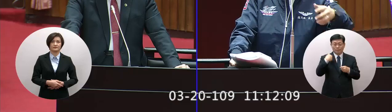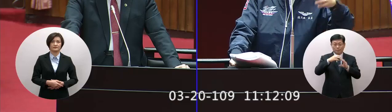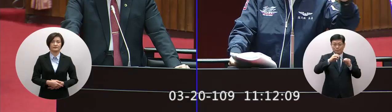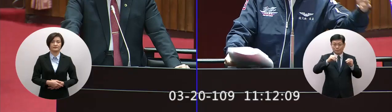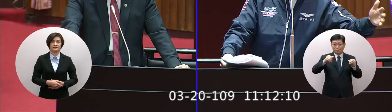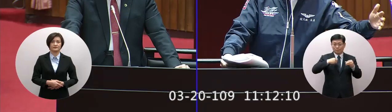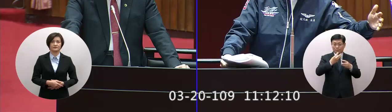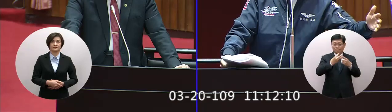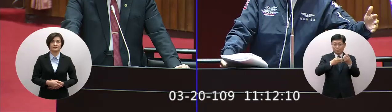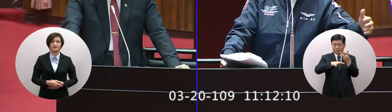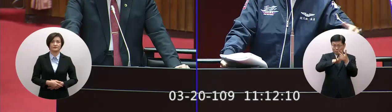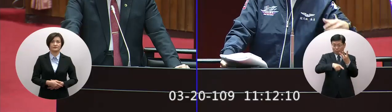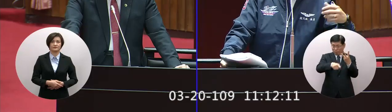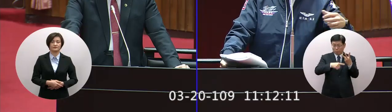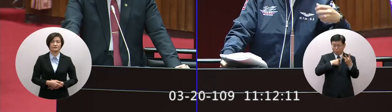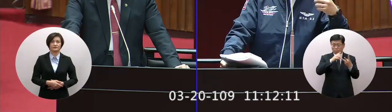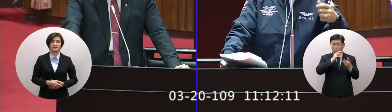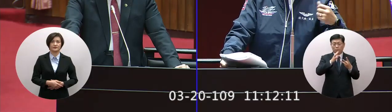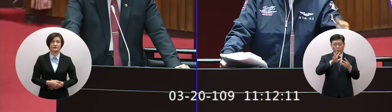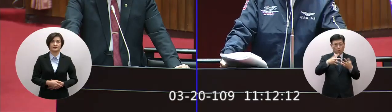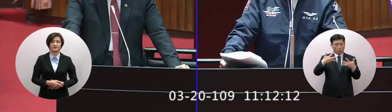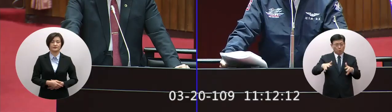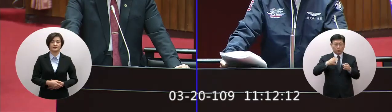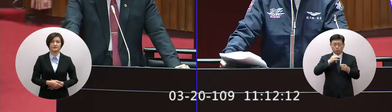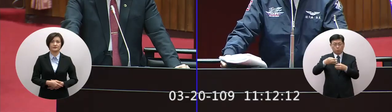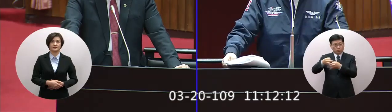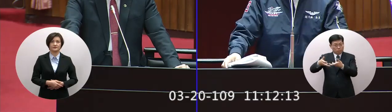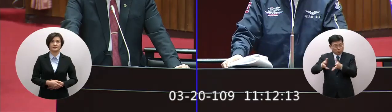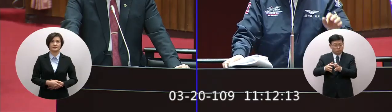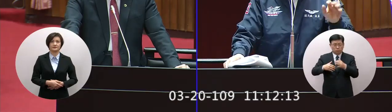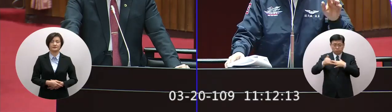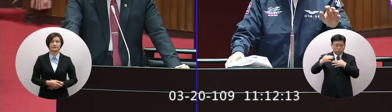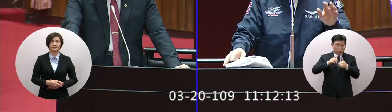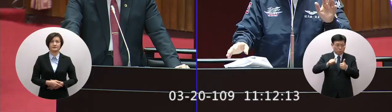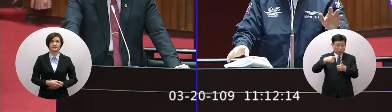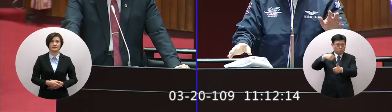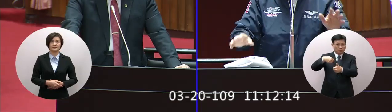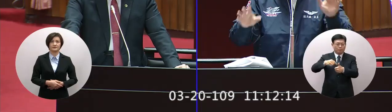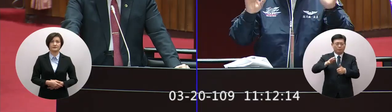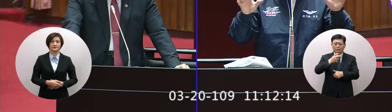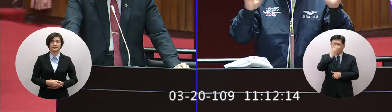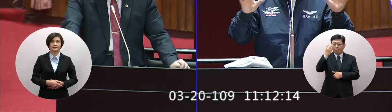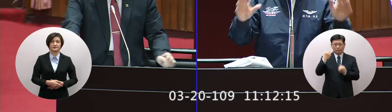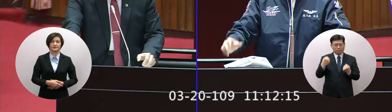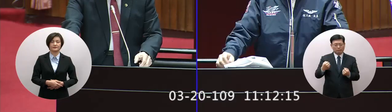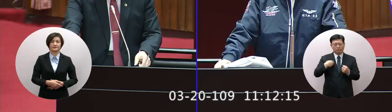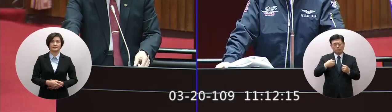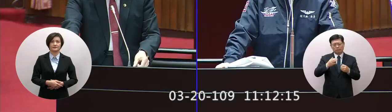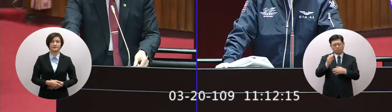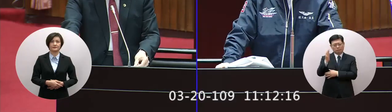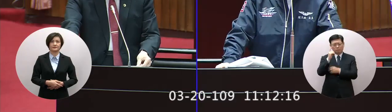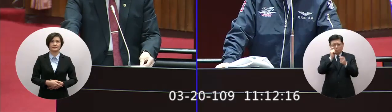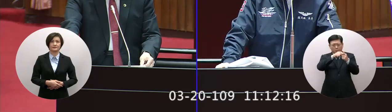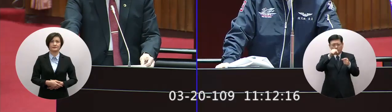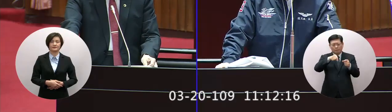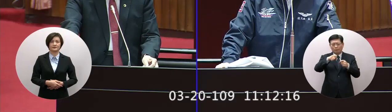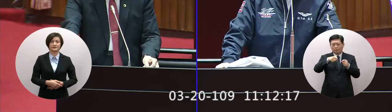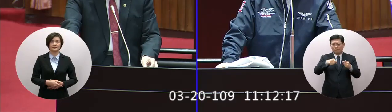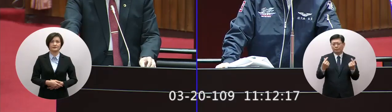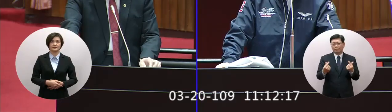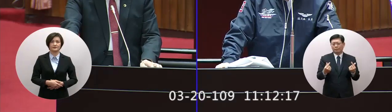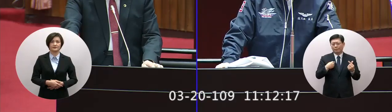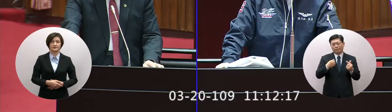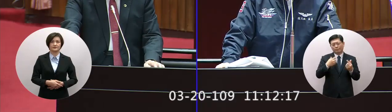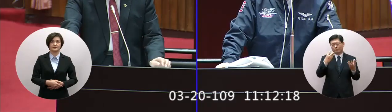教授他们也带领了一群的业者，他其实也跟经济部很多的对话。可是我发现说，在战略目标的这个部分似